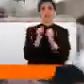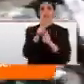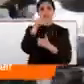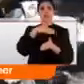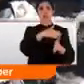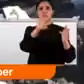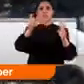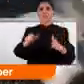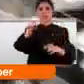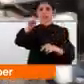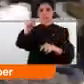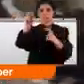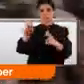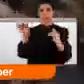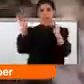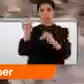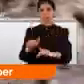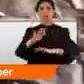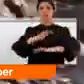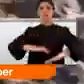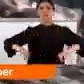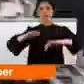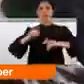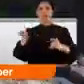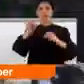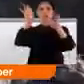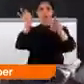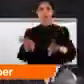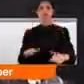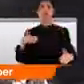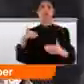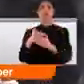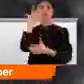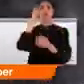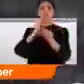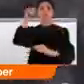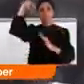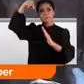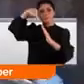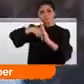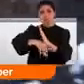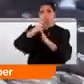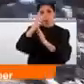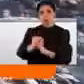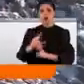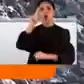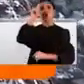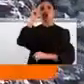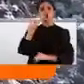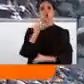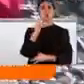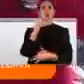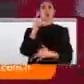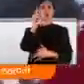bu noktaya geldiler ve kazı çalışmalarına başladılar. Yaklaşık 5 metre kazmışlardı ki durumdan şüphelenen bir